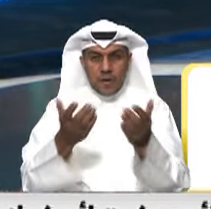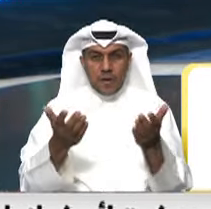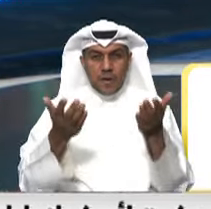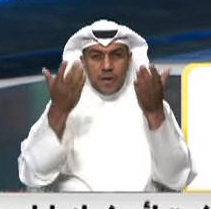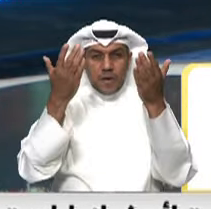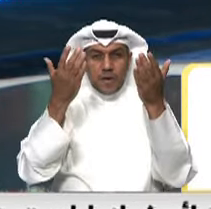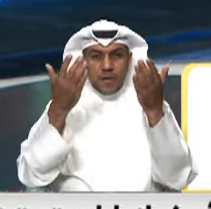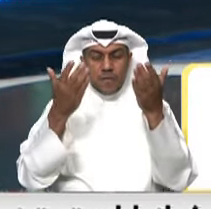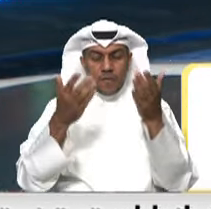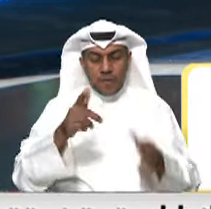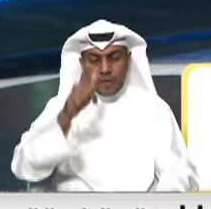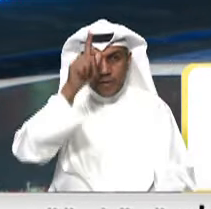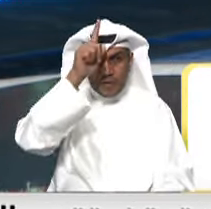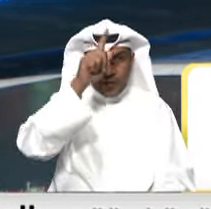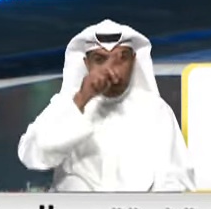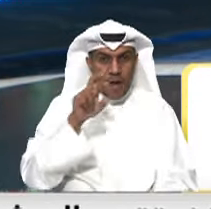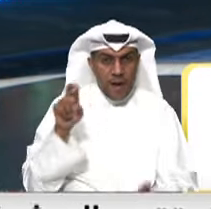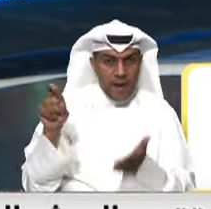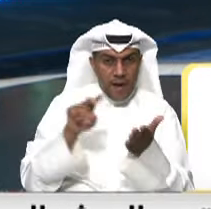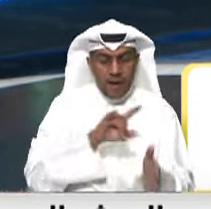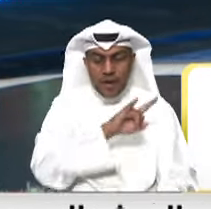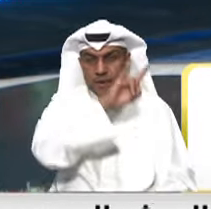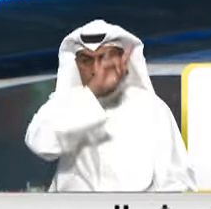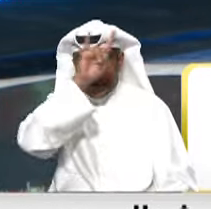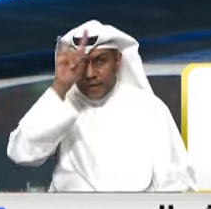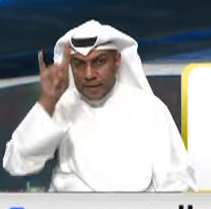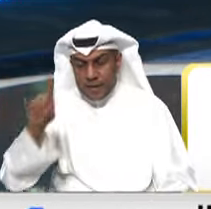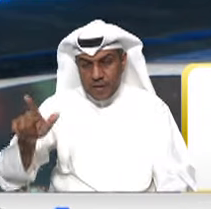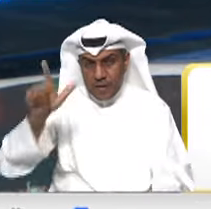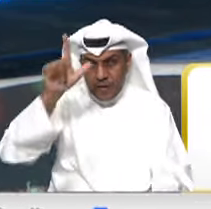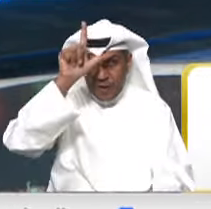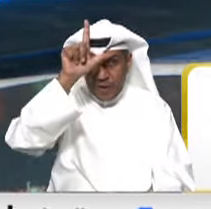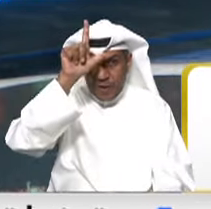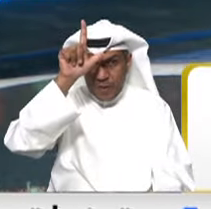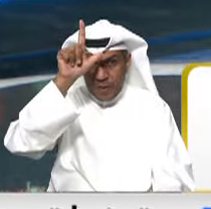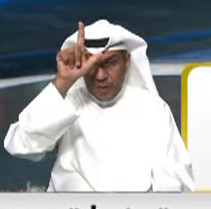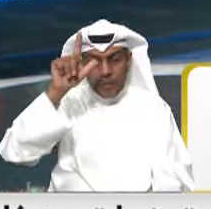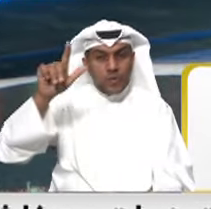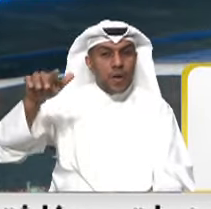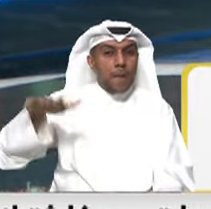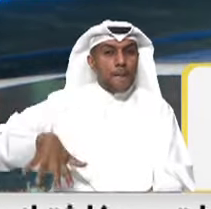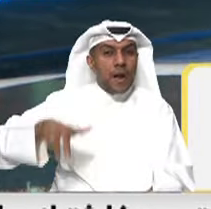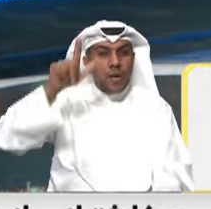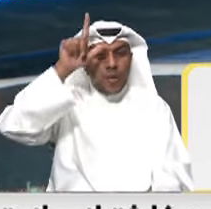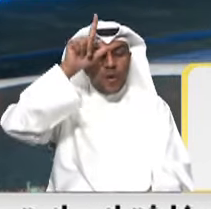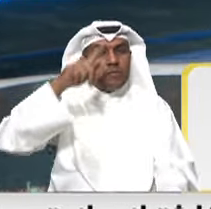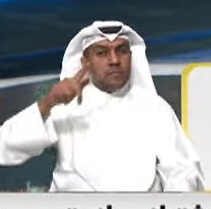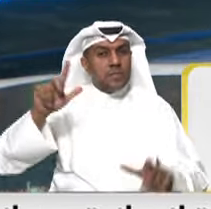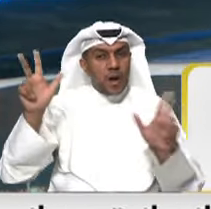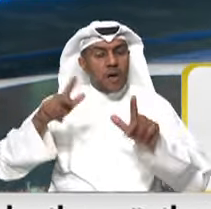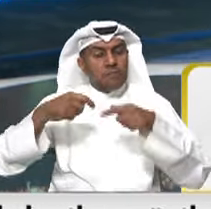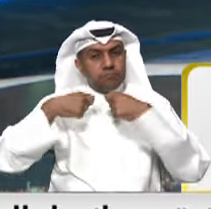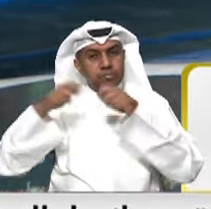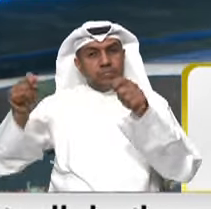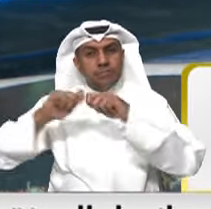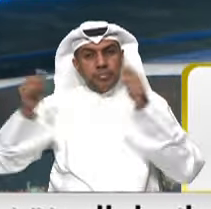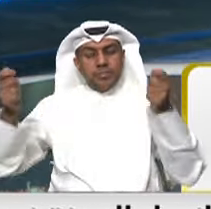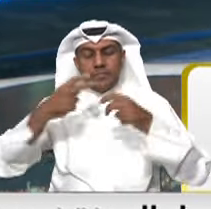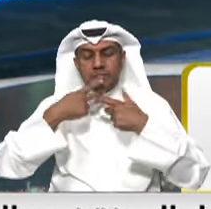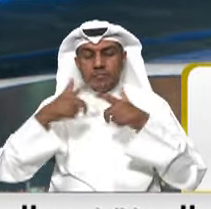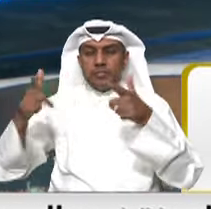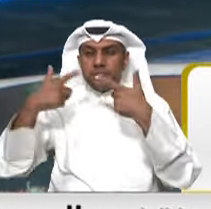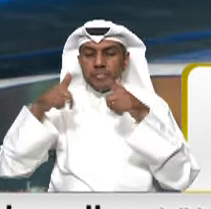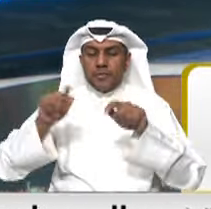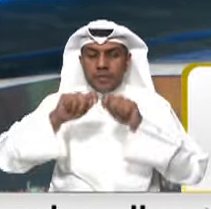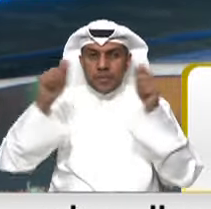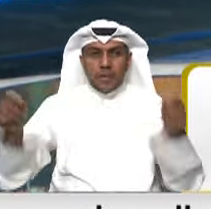للمملكه الاردنيه الهاشميه تفاعلا واسعا في الشارع الاردني لاهميتها في تعزيز علاقات